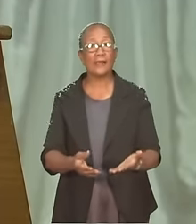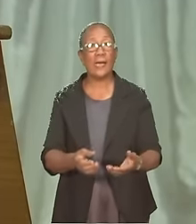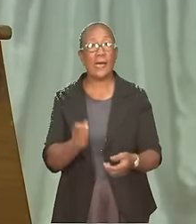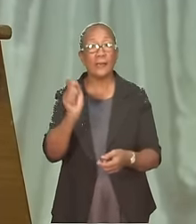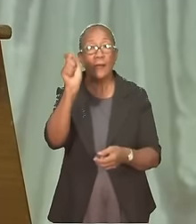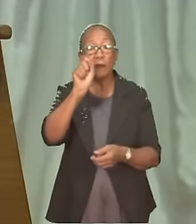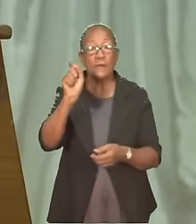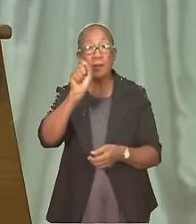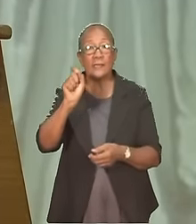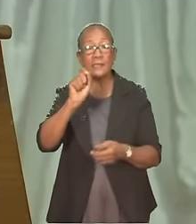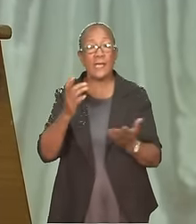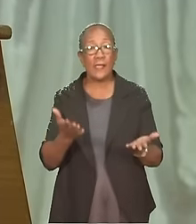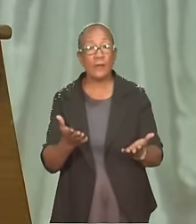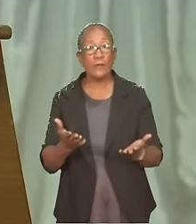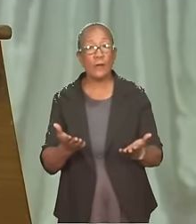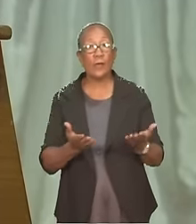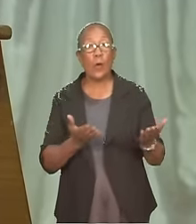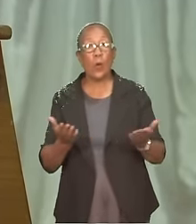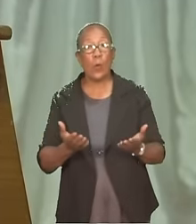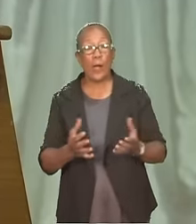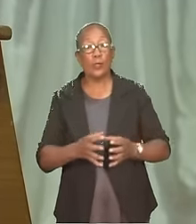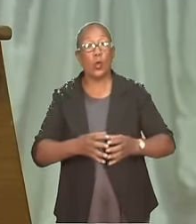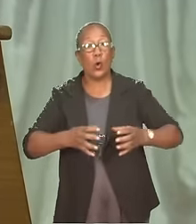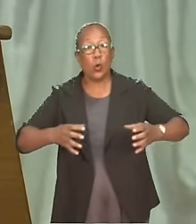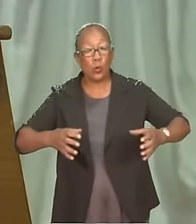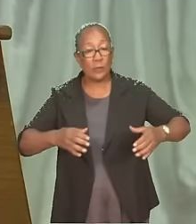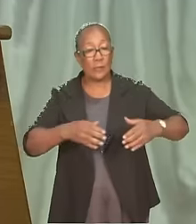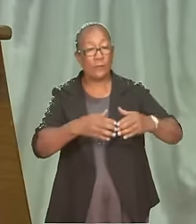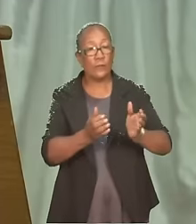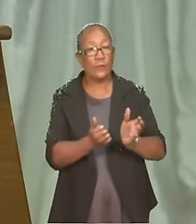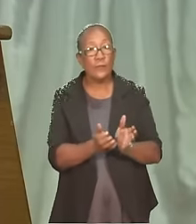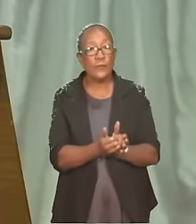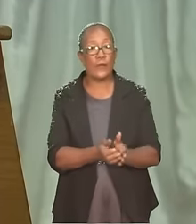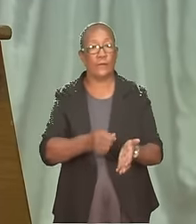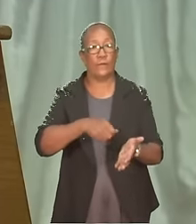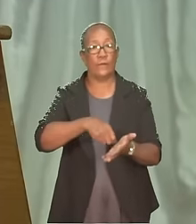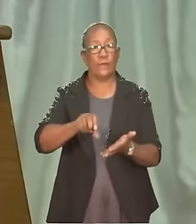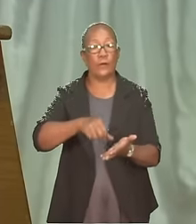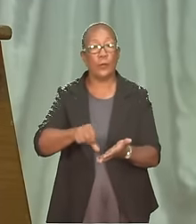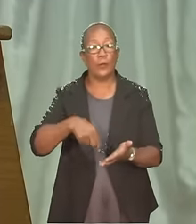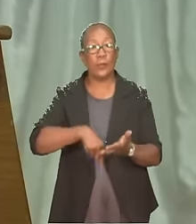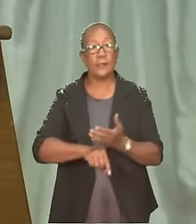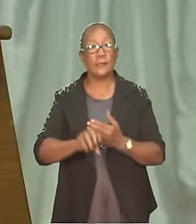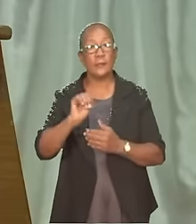van EBS, waar die grootste categorie van verbruikers zit bij EBS.